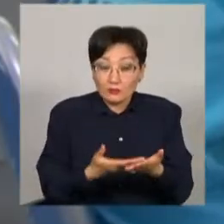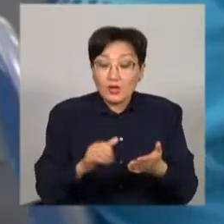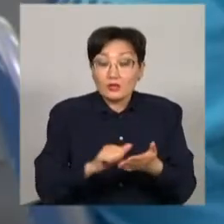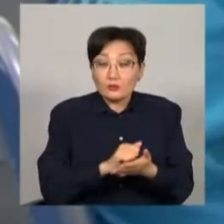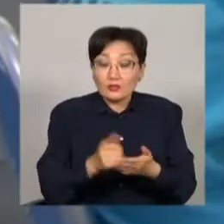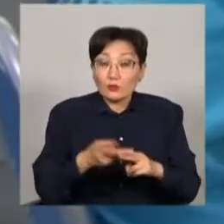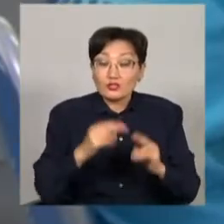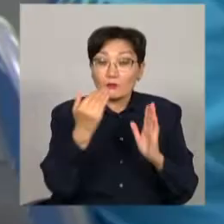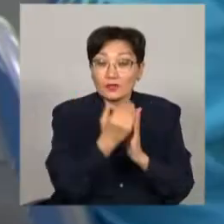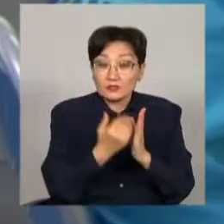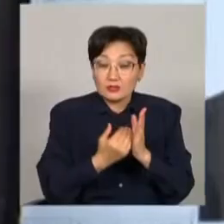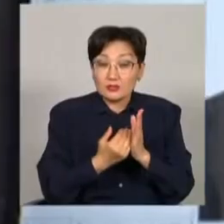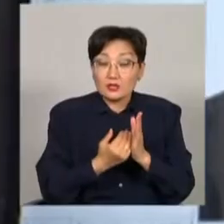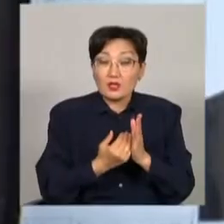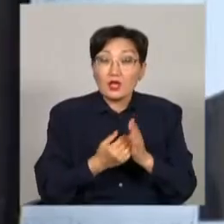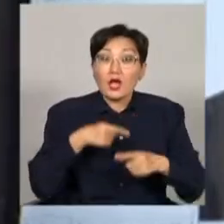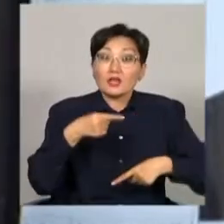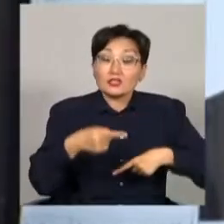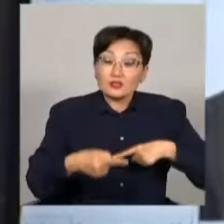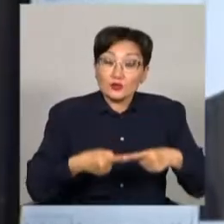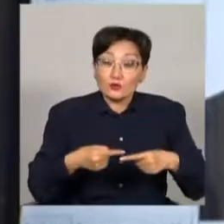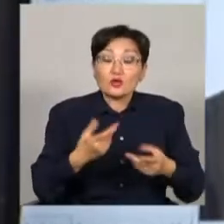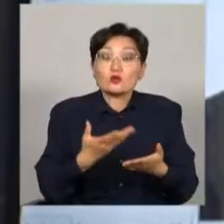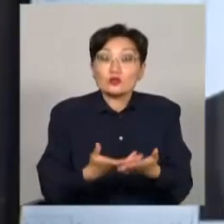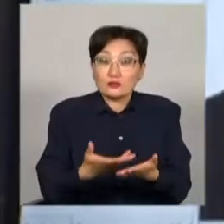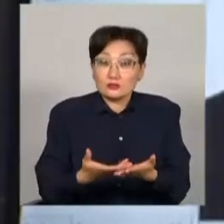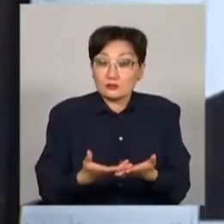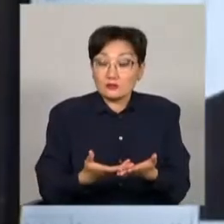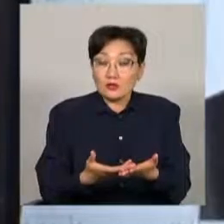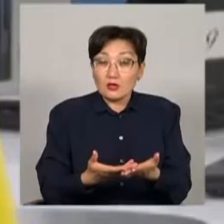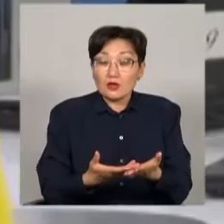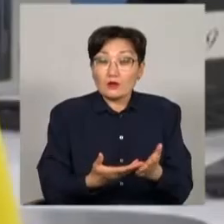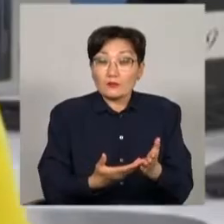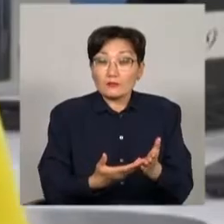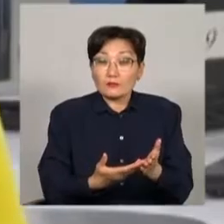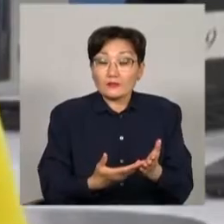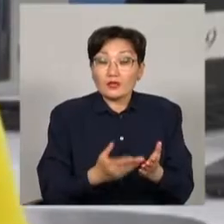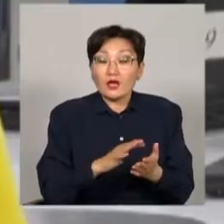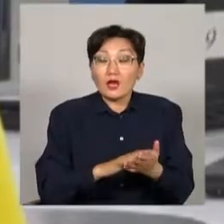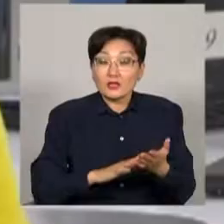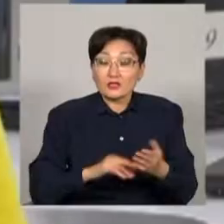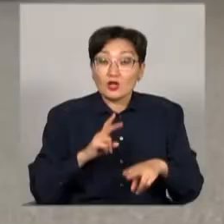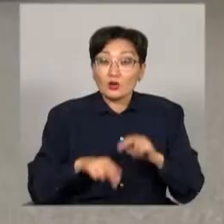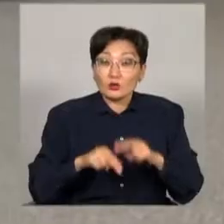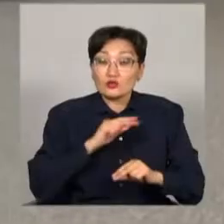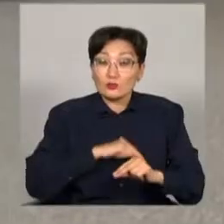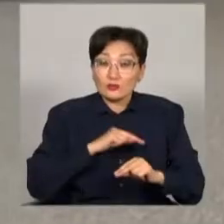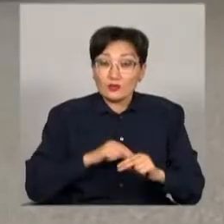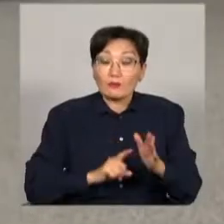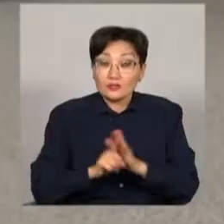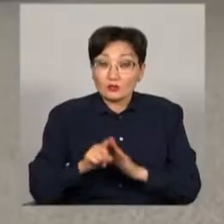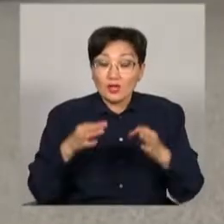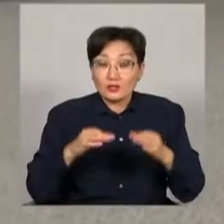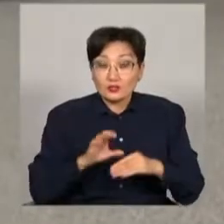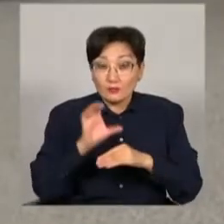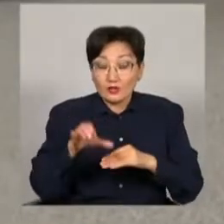осы бағдарлама Revit арқылы біз соны көрсетіп, қағаз жүзінде көрсетіп, ары қарай құрылысқа қарай жібере аламыз. Бүгінгі таңда